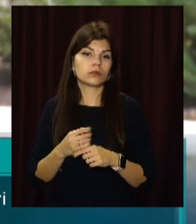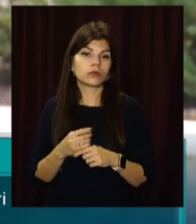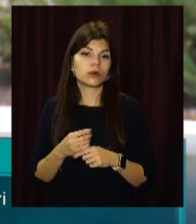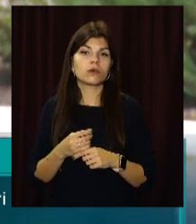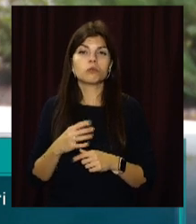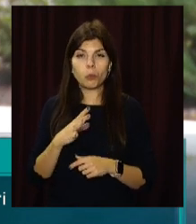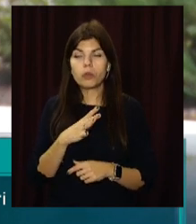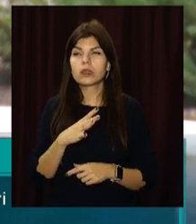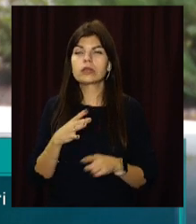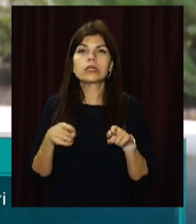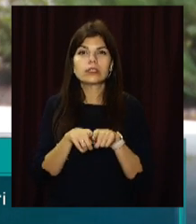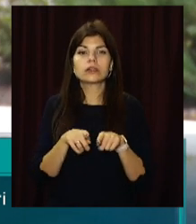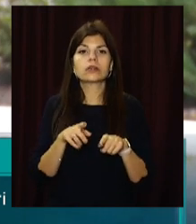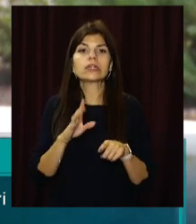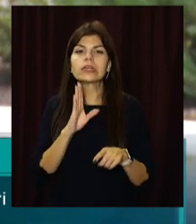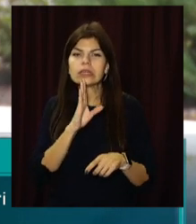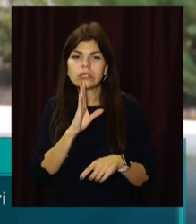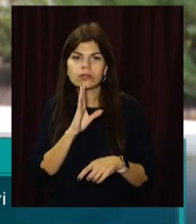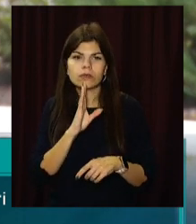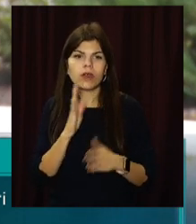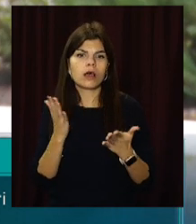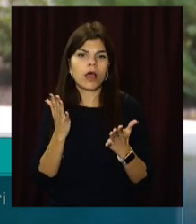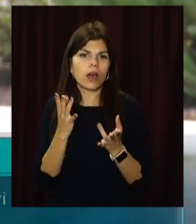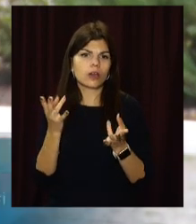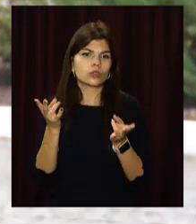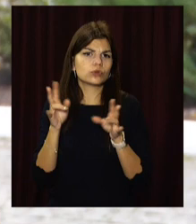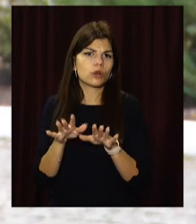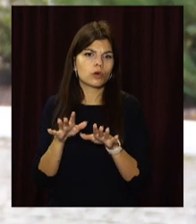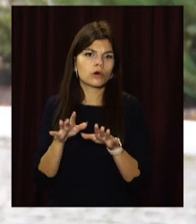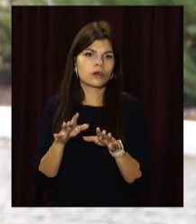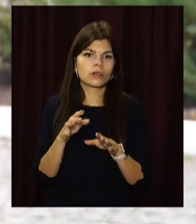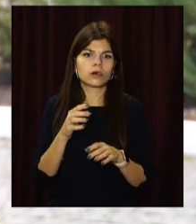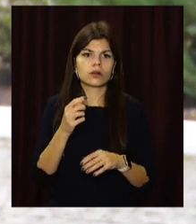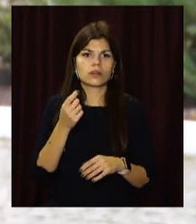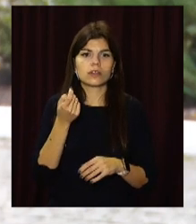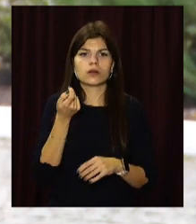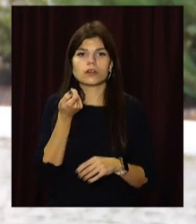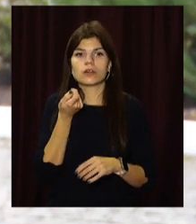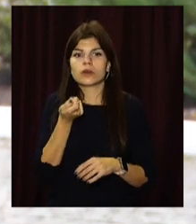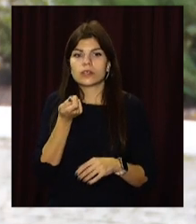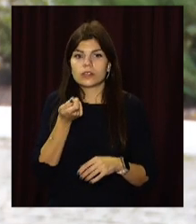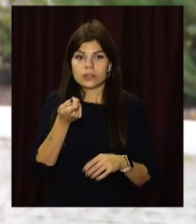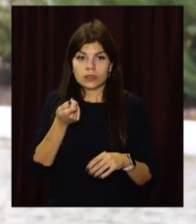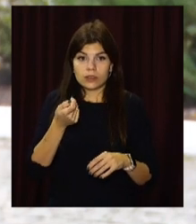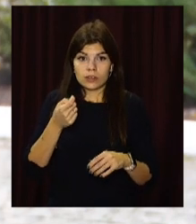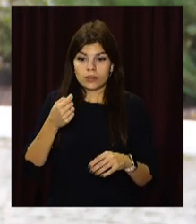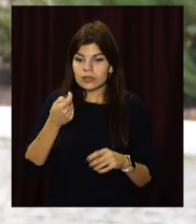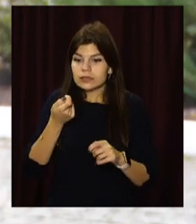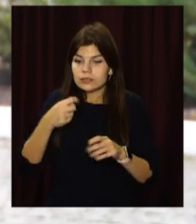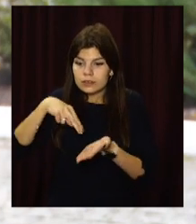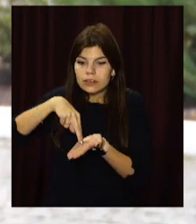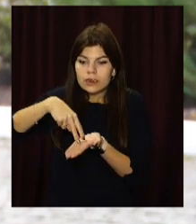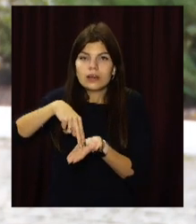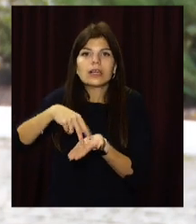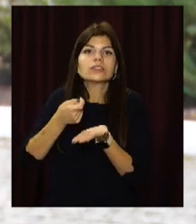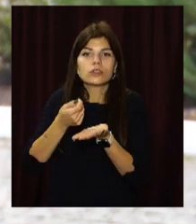були такі дівчинка, яка залишилася буквально на клаптику залишившися підлоги, от її знімали. І